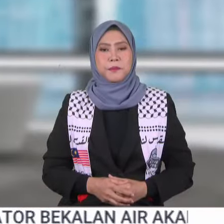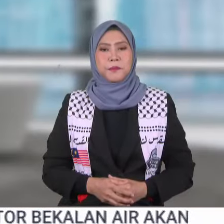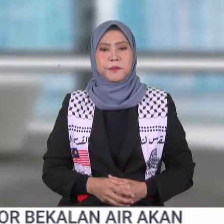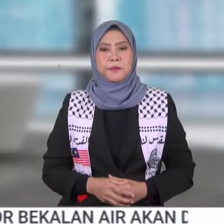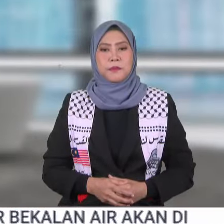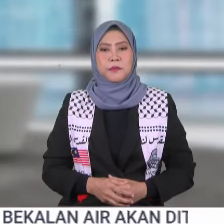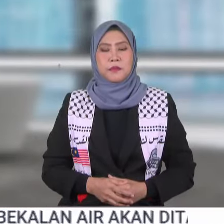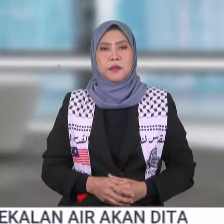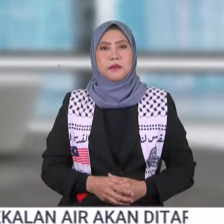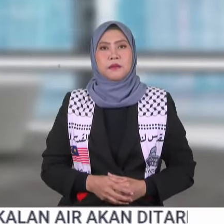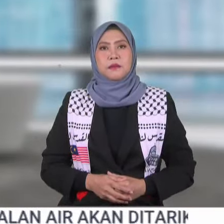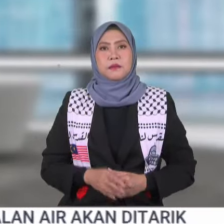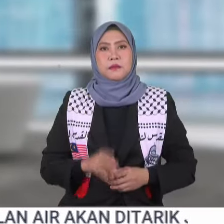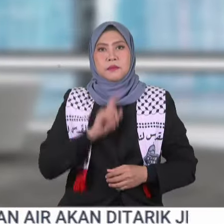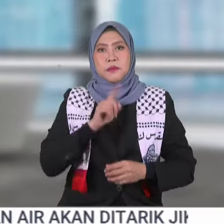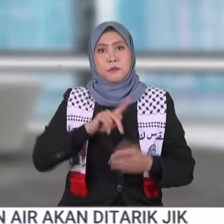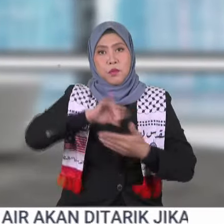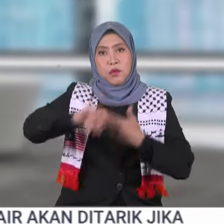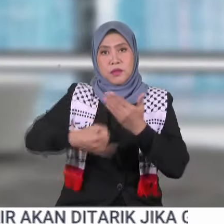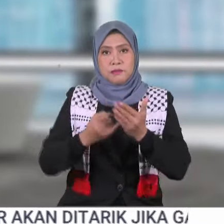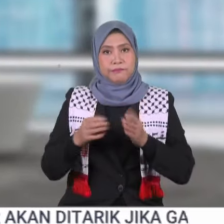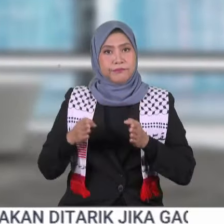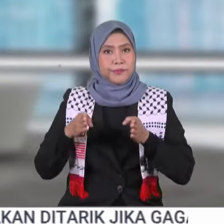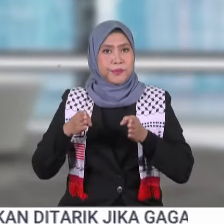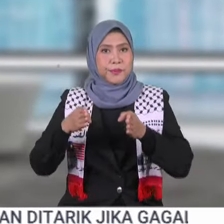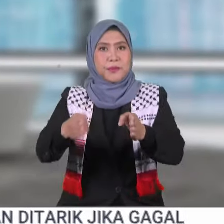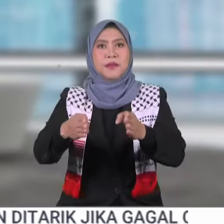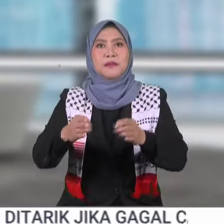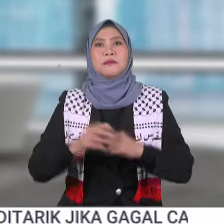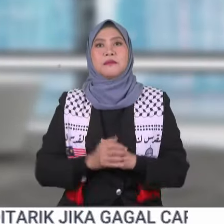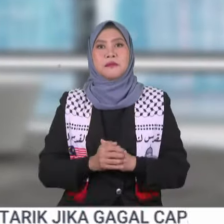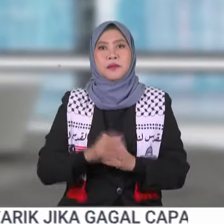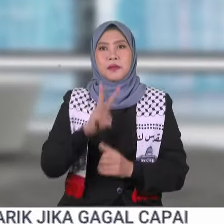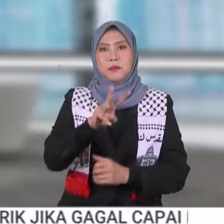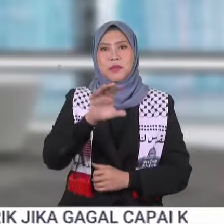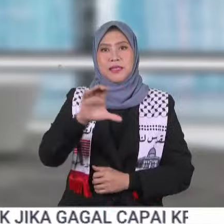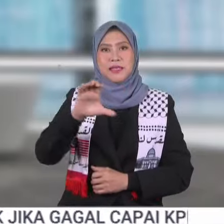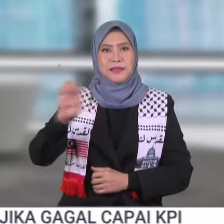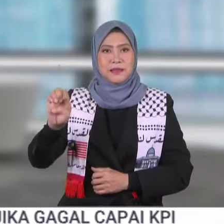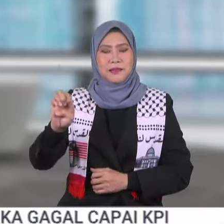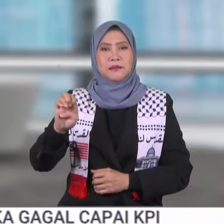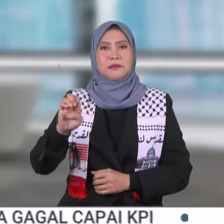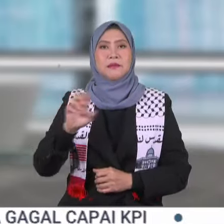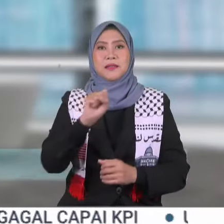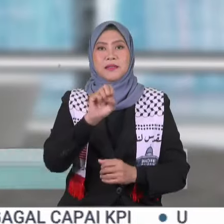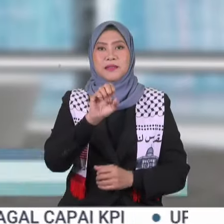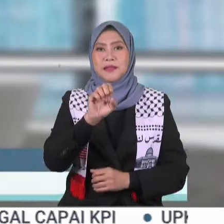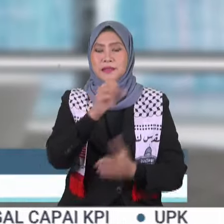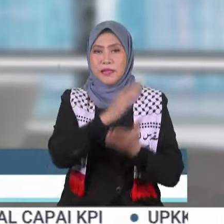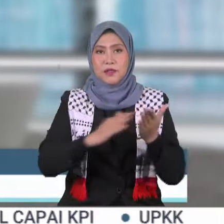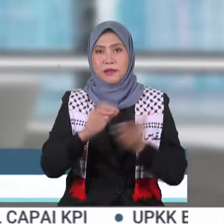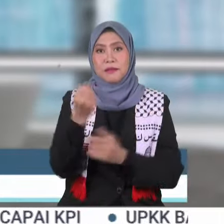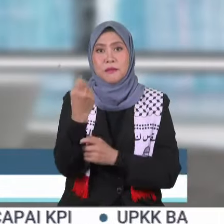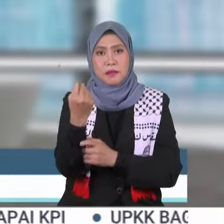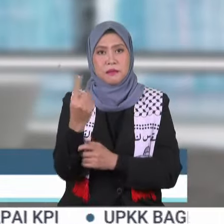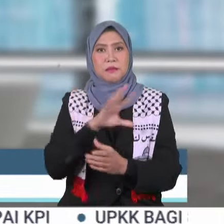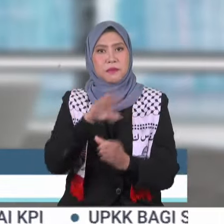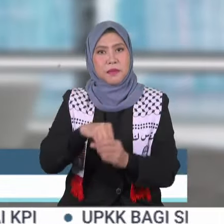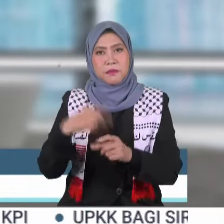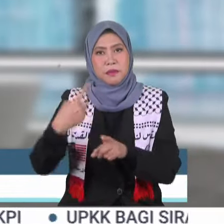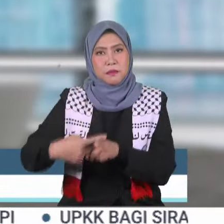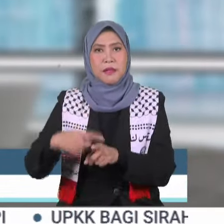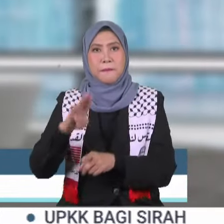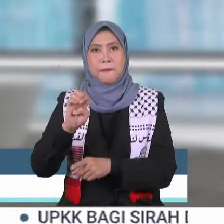Projek Lebuh Raya Pesisiran Pantai Barat WCE bagi jajaran Seksyen 11 melibatkan persimpangan beruas dan Taiping Selatan dijangka